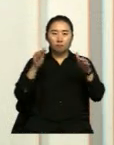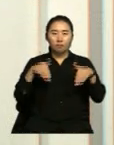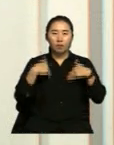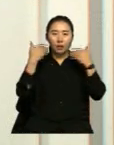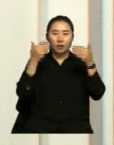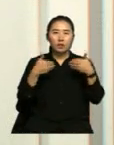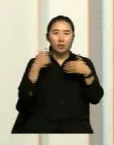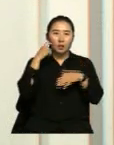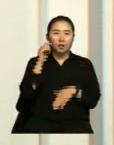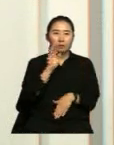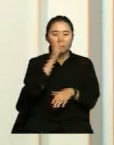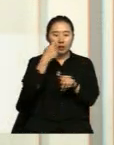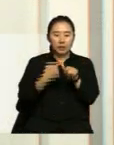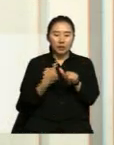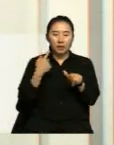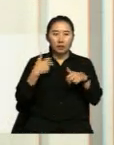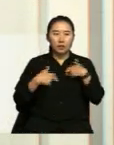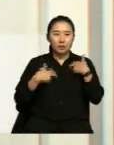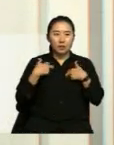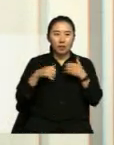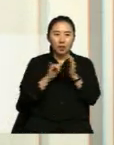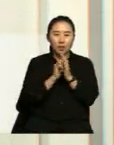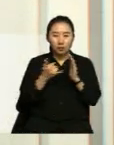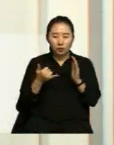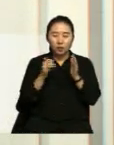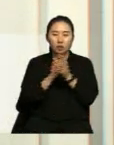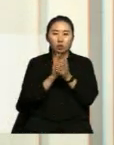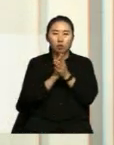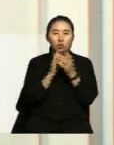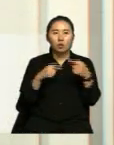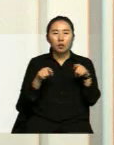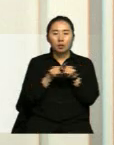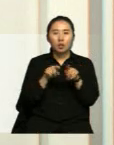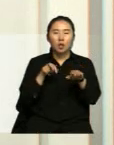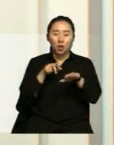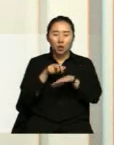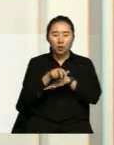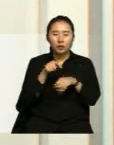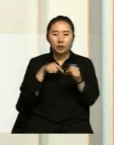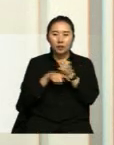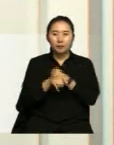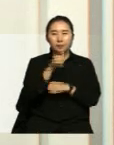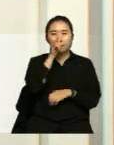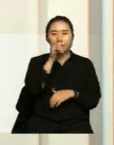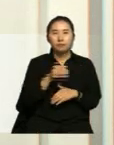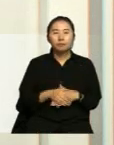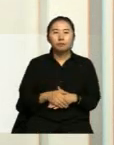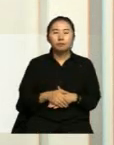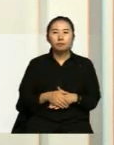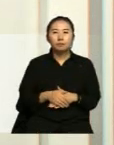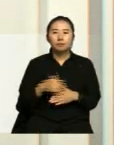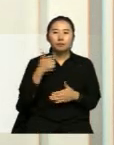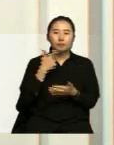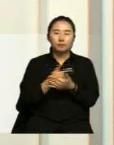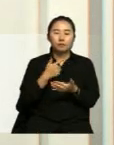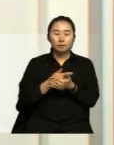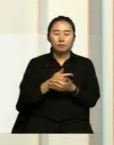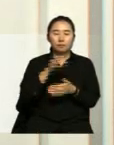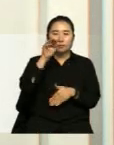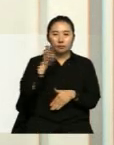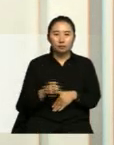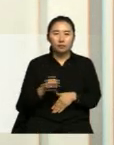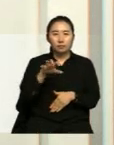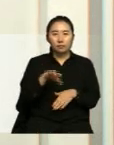가을 문턱에 아름다운 자연을 즐기며 가족 또 친구들과 함께 걷는 뜻있는 행사가 열렸습니다. 남양주